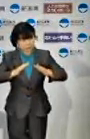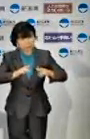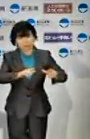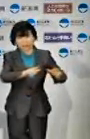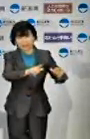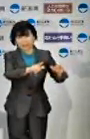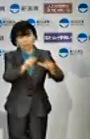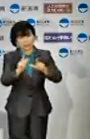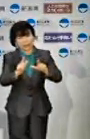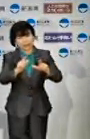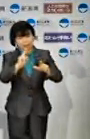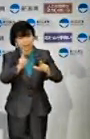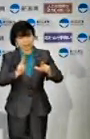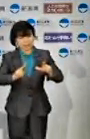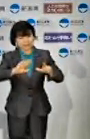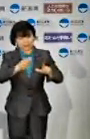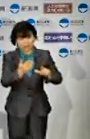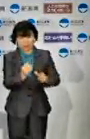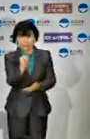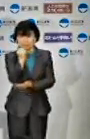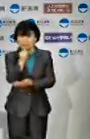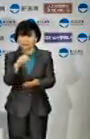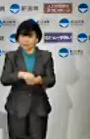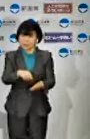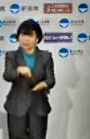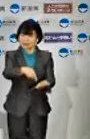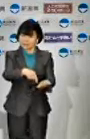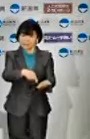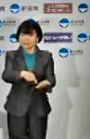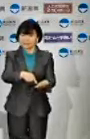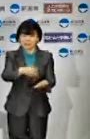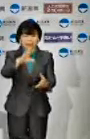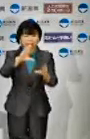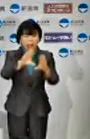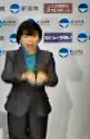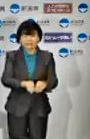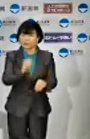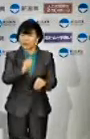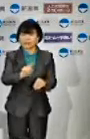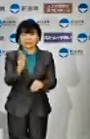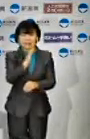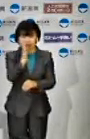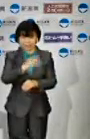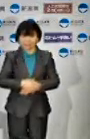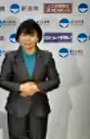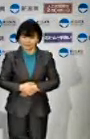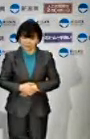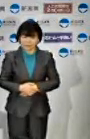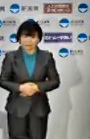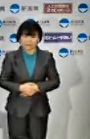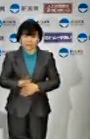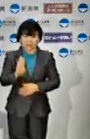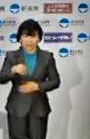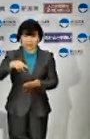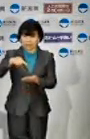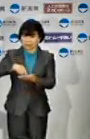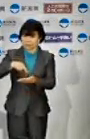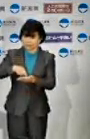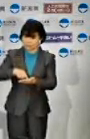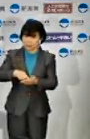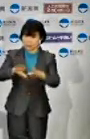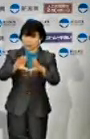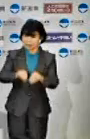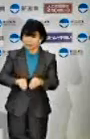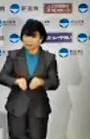しいですけれど、廃止を視野とかそんなことは言ってないということです。 検討しても廃止は絶対してもらいたく